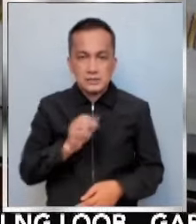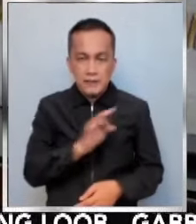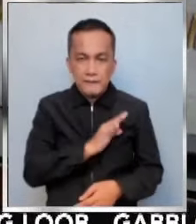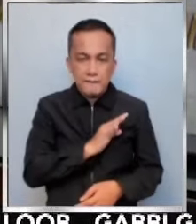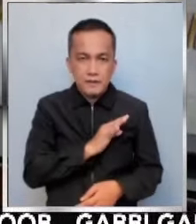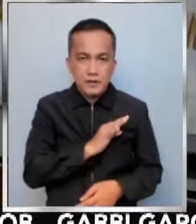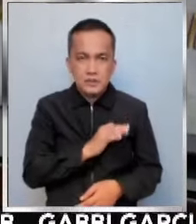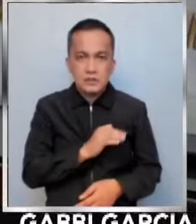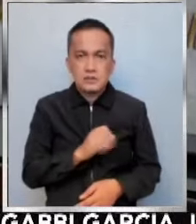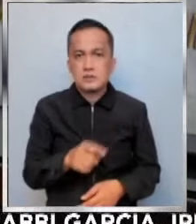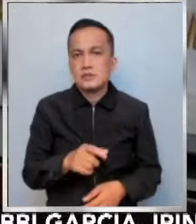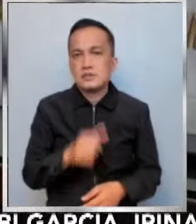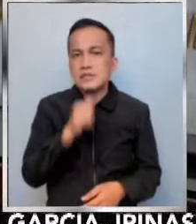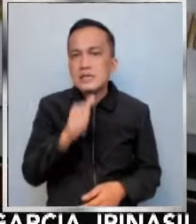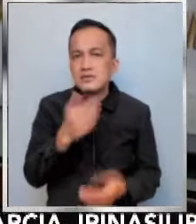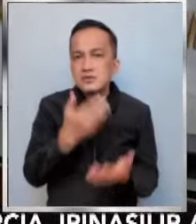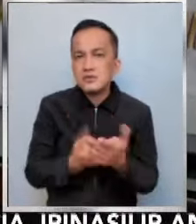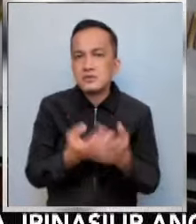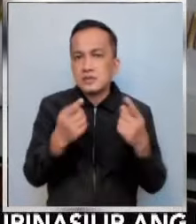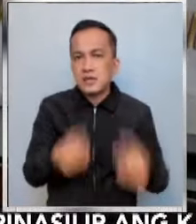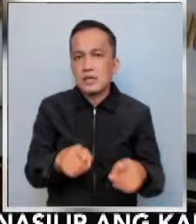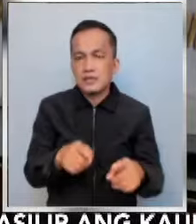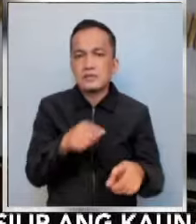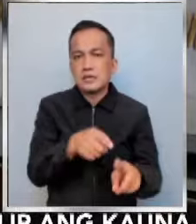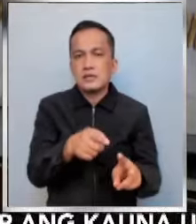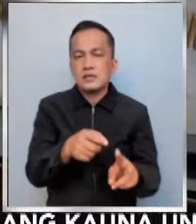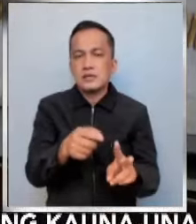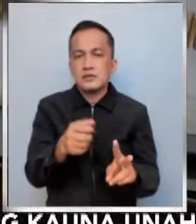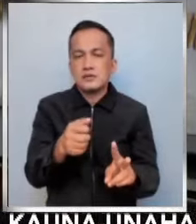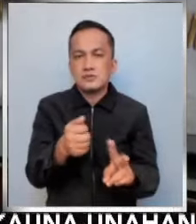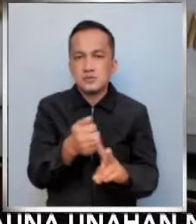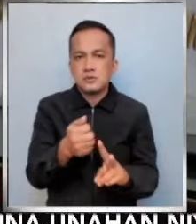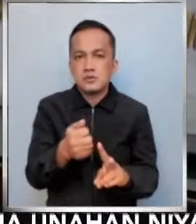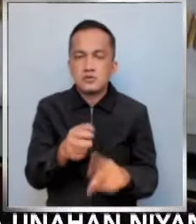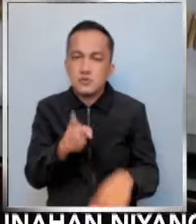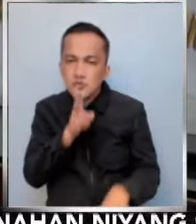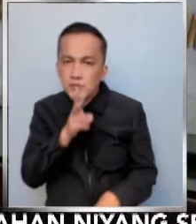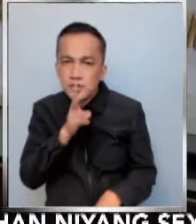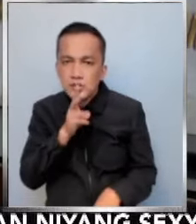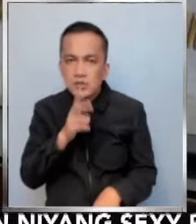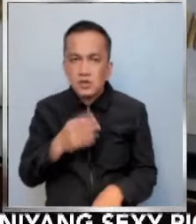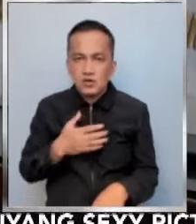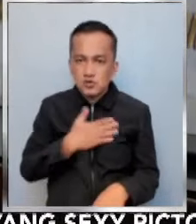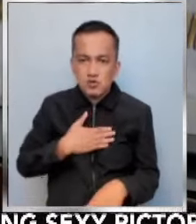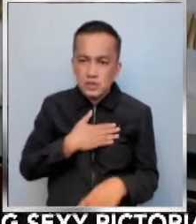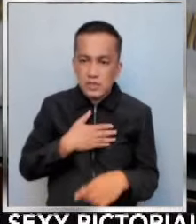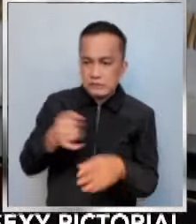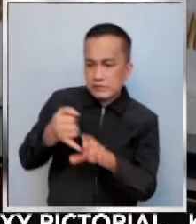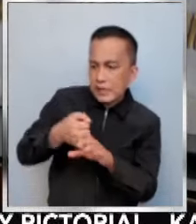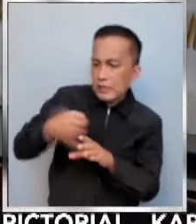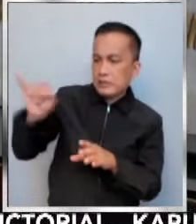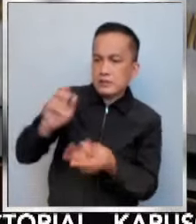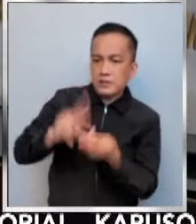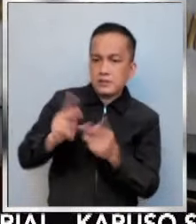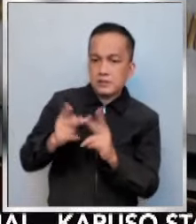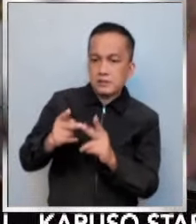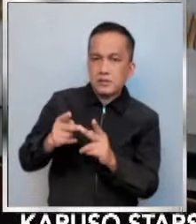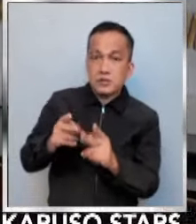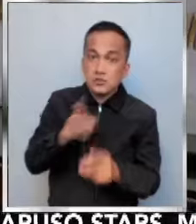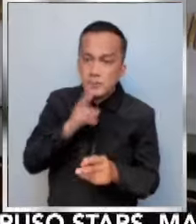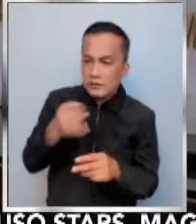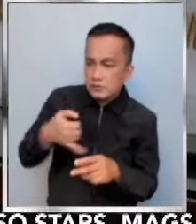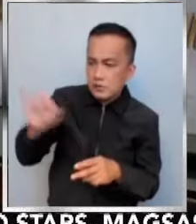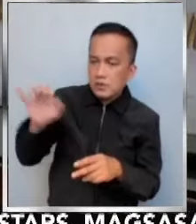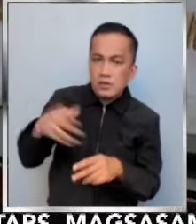naging dating doon sa ating suspect. Gusto na rin alisin sa partnership itong si suspect natin hanggang sa, yun